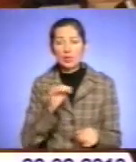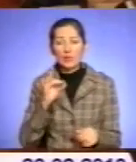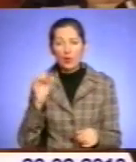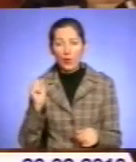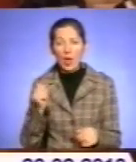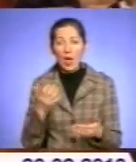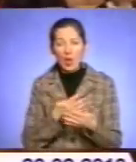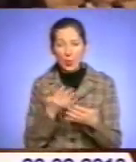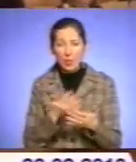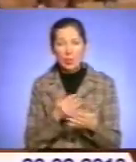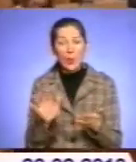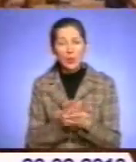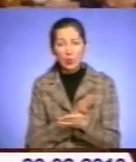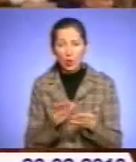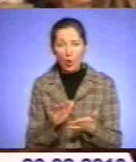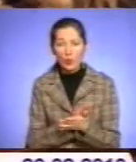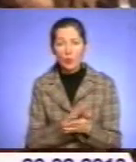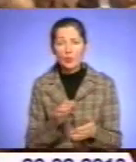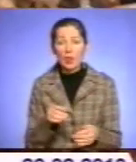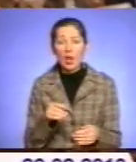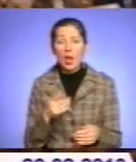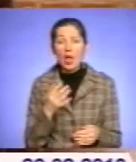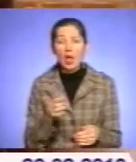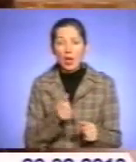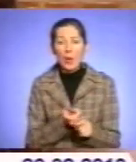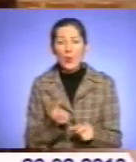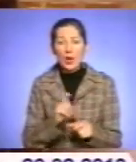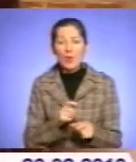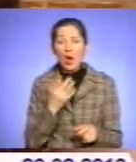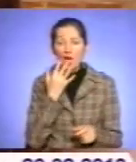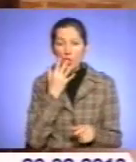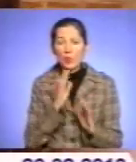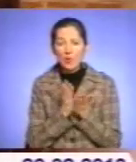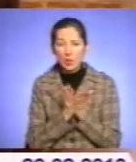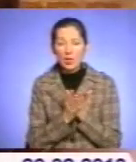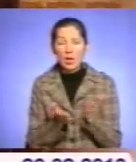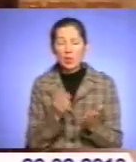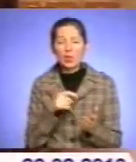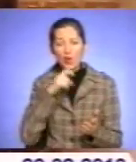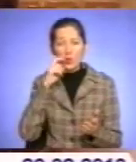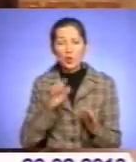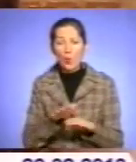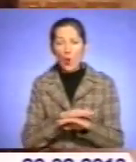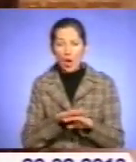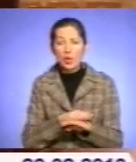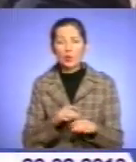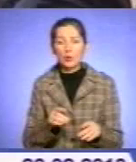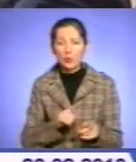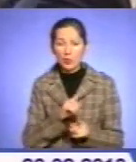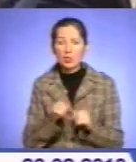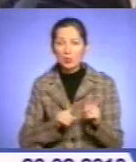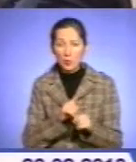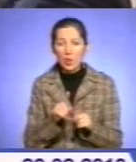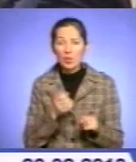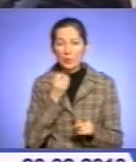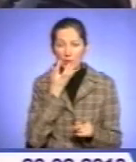безкоштовного. Попри домінування в Україні іноземних книг, на книжковому ринку позитивні зрушення, запевняють у телерадіокомітеті. Продукції почали